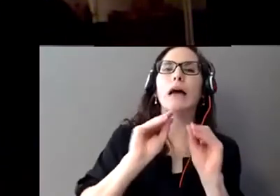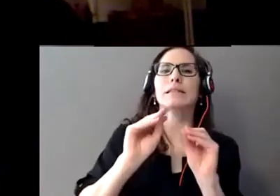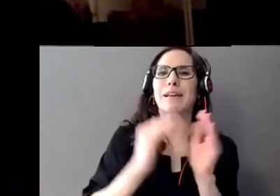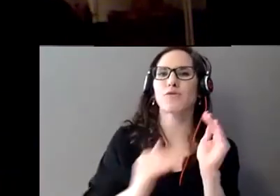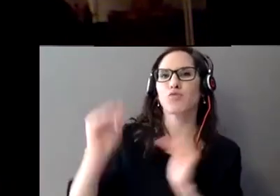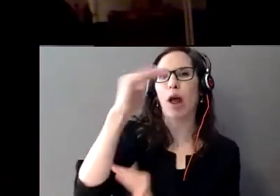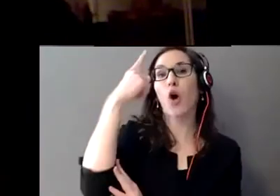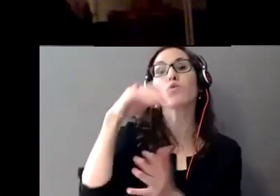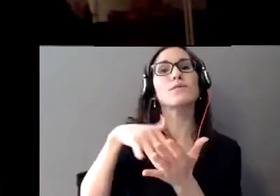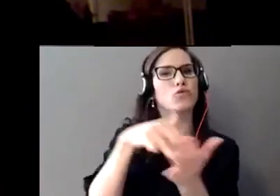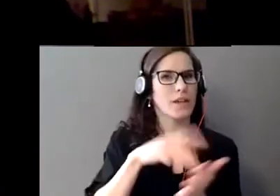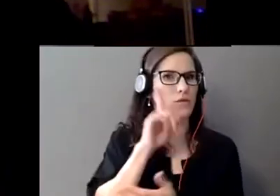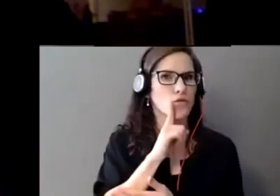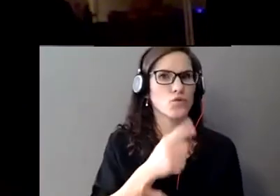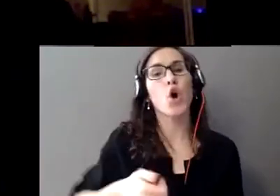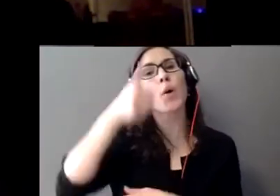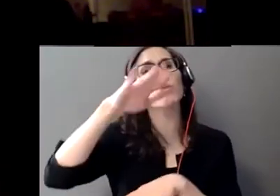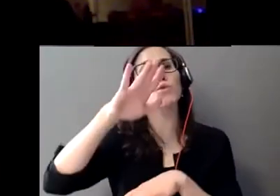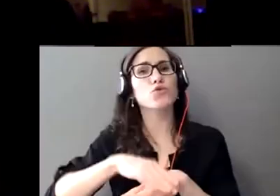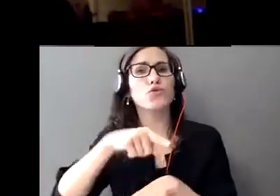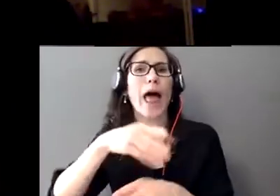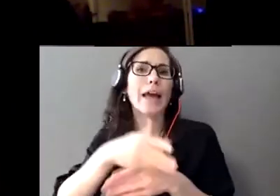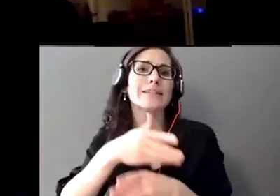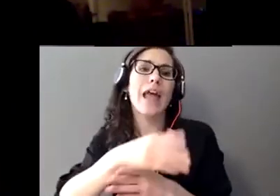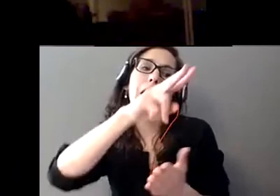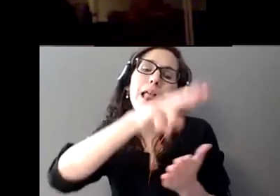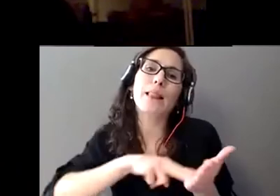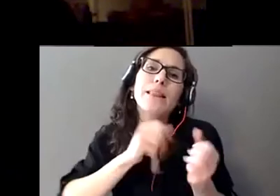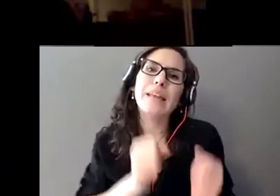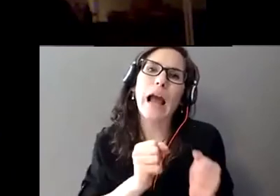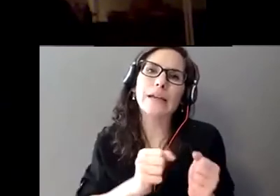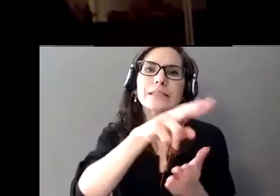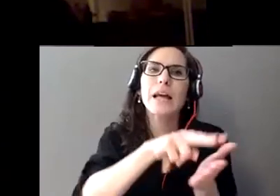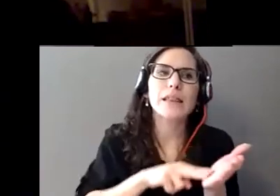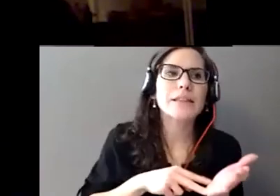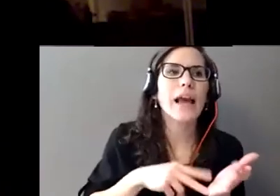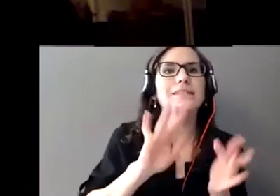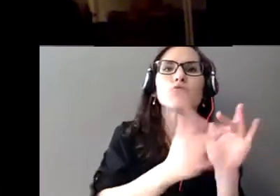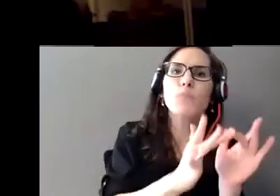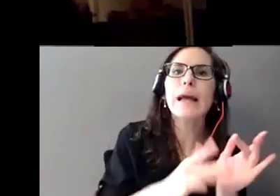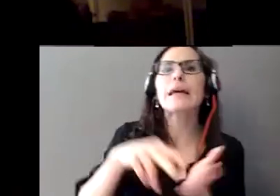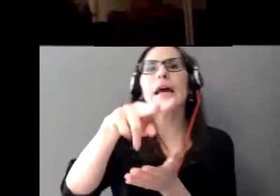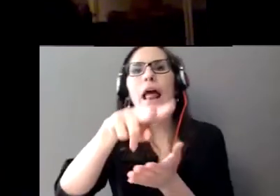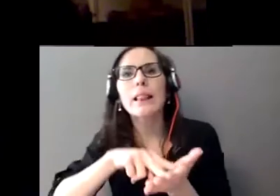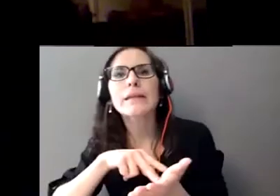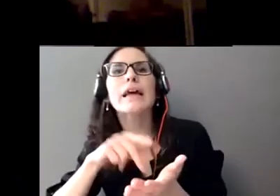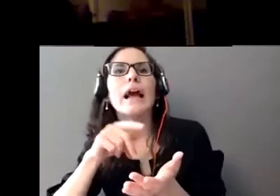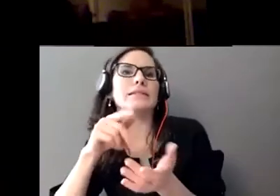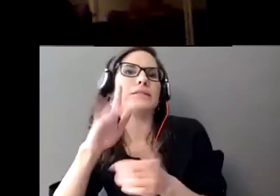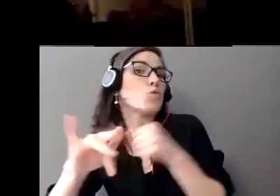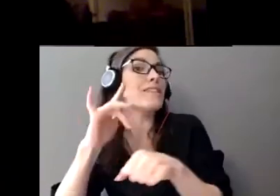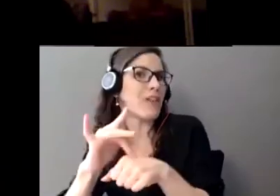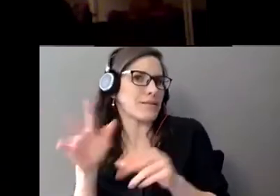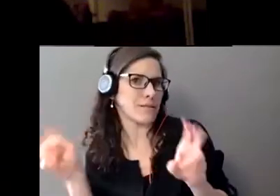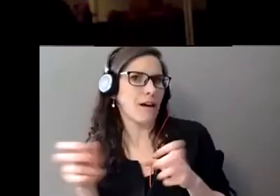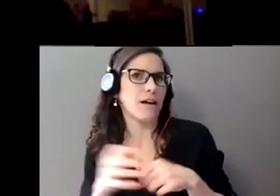particulièrement concernant la littératie, l'accès à la littératie, littératie numérique, littératie universitaire. C'est un projet